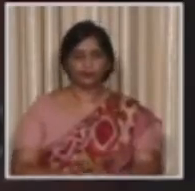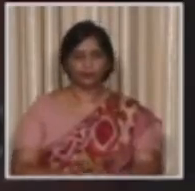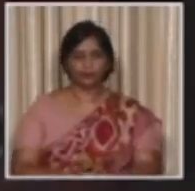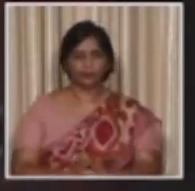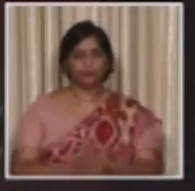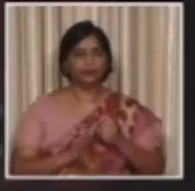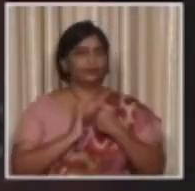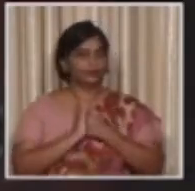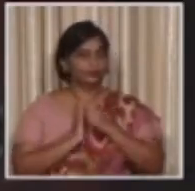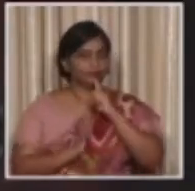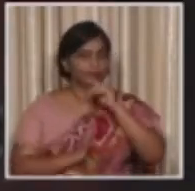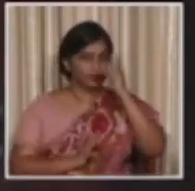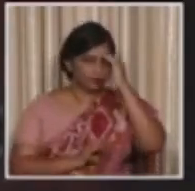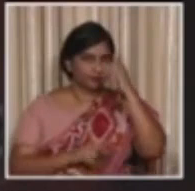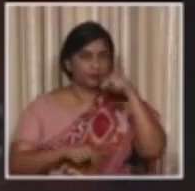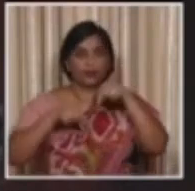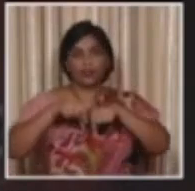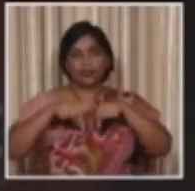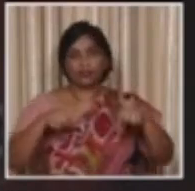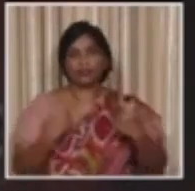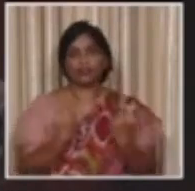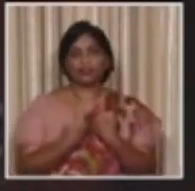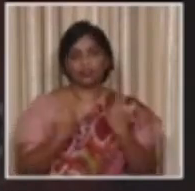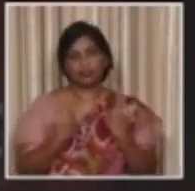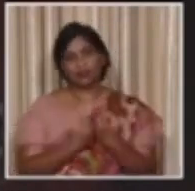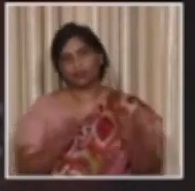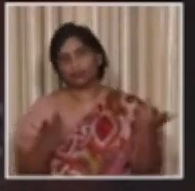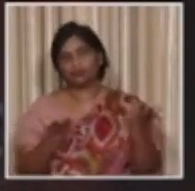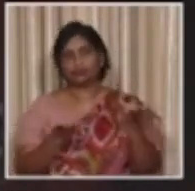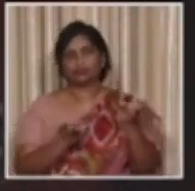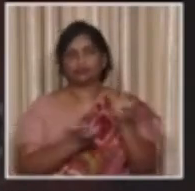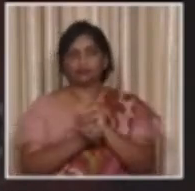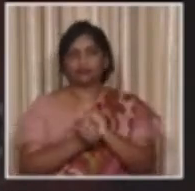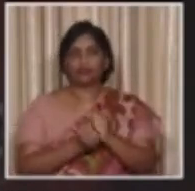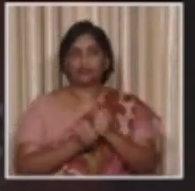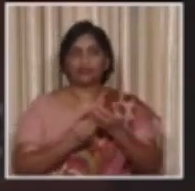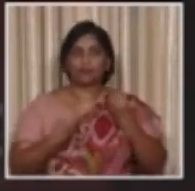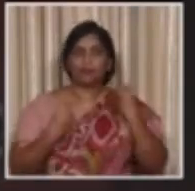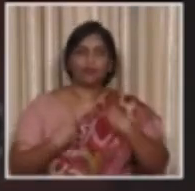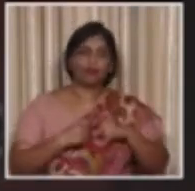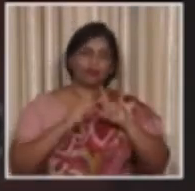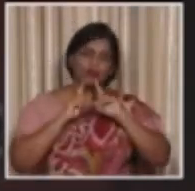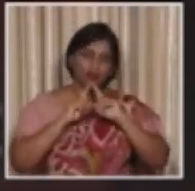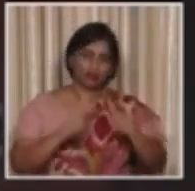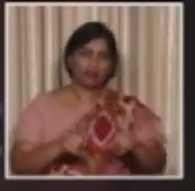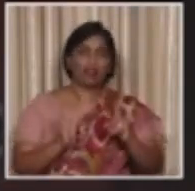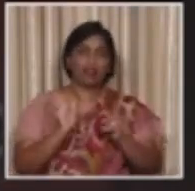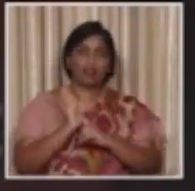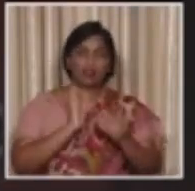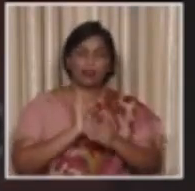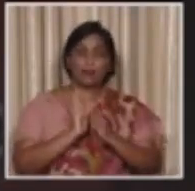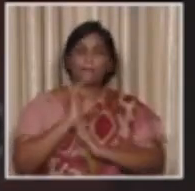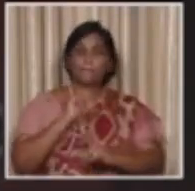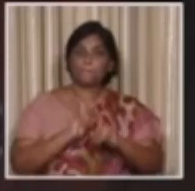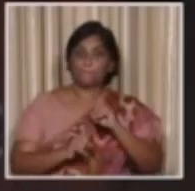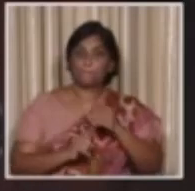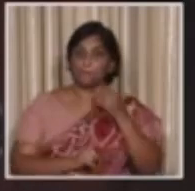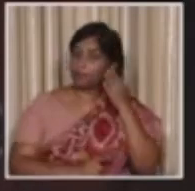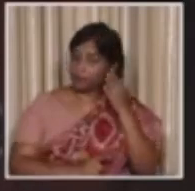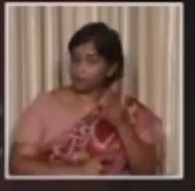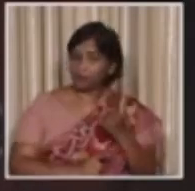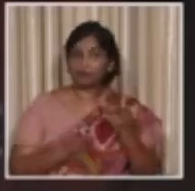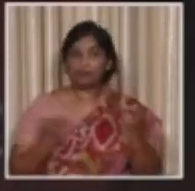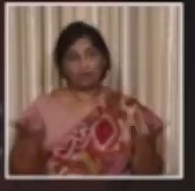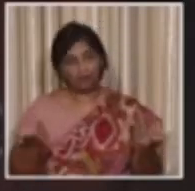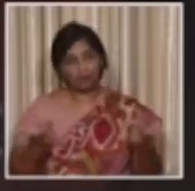ගරු කථානායකතුමනි, ඉතින් වැටත් නියරත් ගොයම කාණම් වෙච්ච පාඩුව කාට පවසම් කිව්වලු. ඒ කියන්නේ කම්කරු අමාත්‍යංශයේ හැටියට ඔබතුමාට